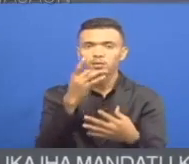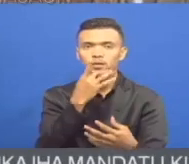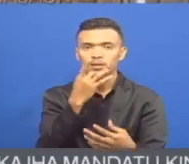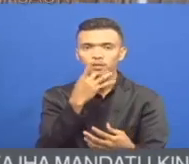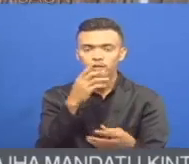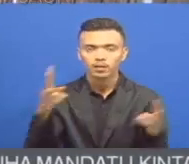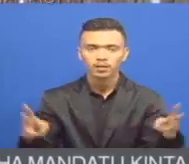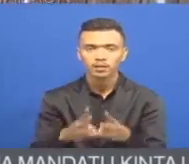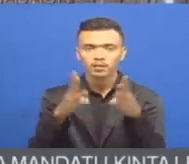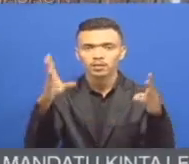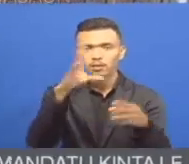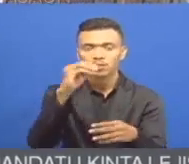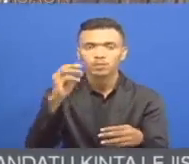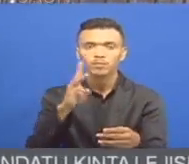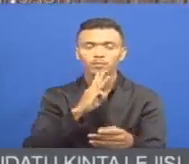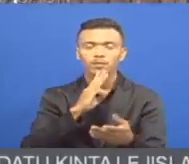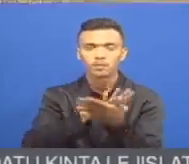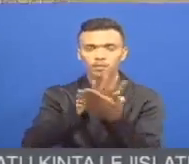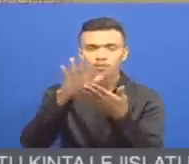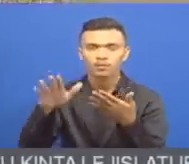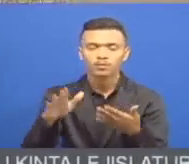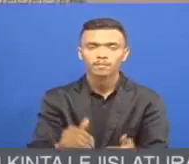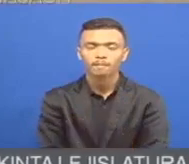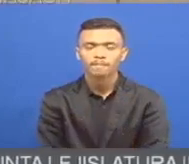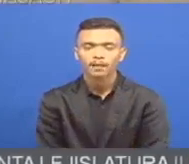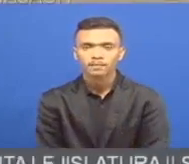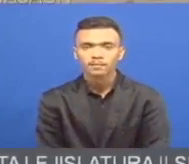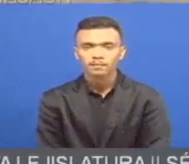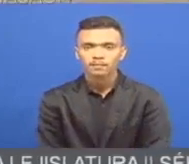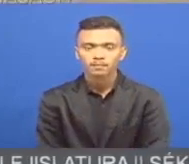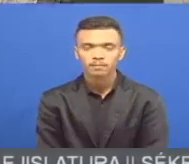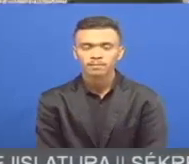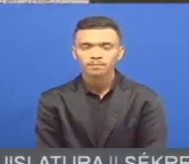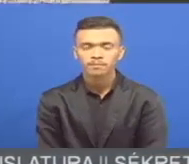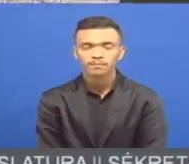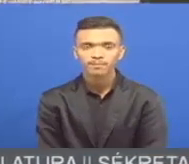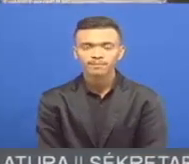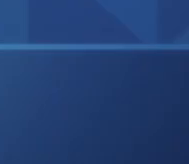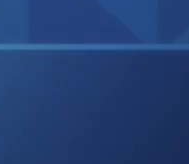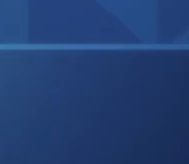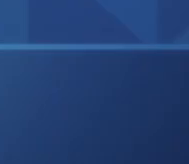eletricidade estrada no bemos. Husilikisa Delcio de Jesus ba RTTL.